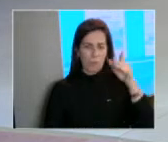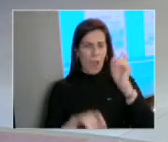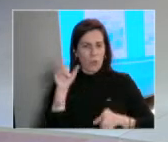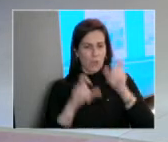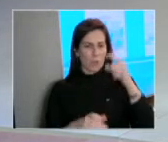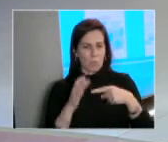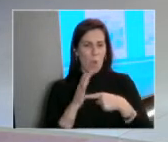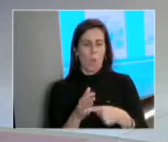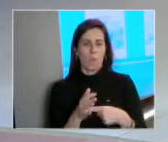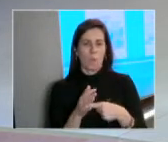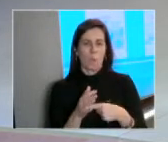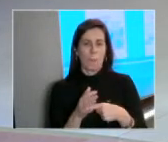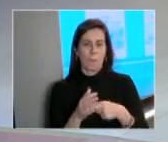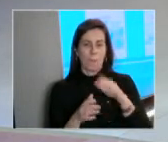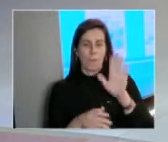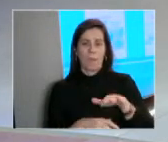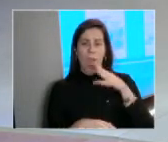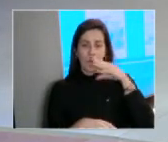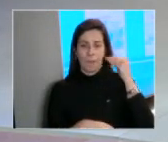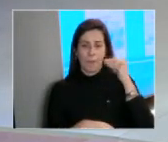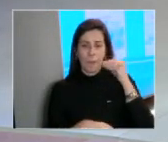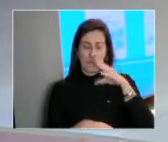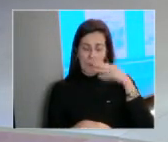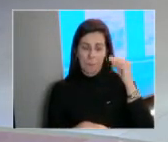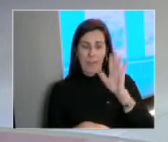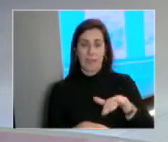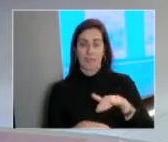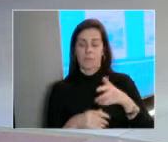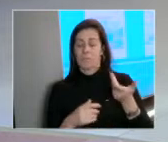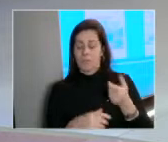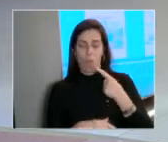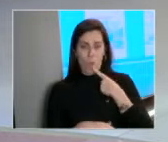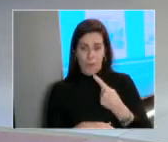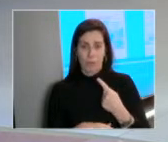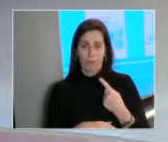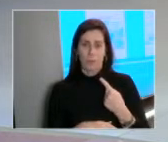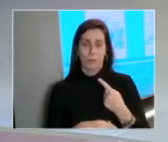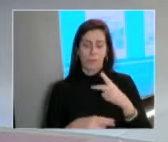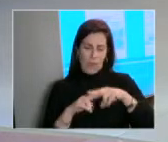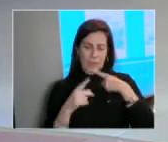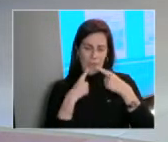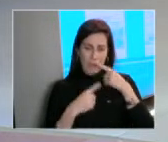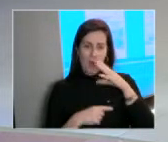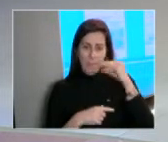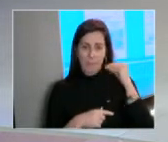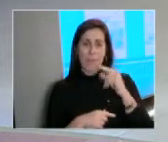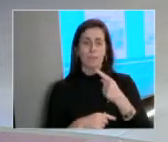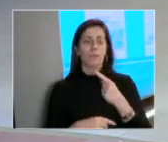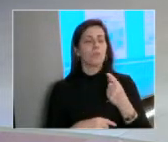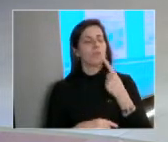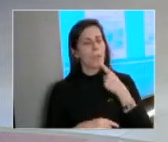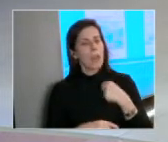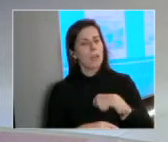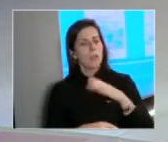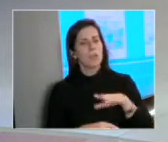כמו אמיר פרץ, יושב ראש מפלגת העבודה, גשר מרץ, ששוחח איתו אחר כך במהלך התוכנית שלנו בוקר טוב